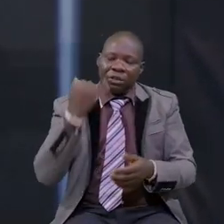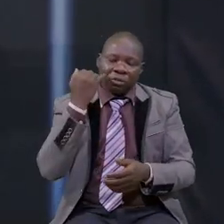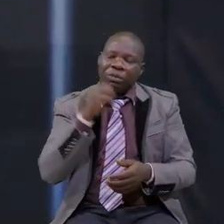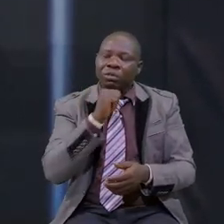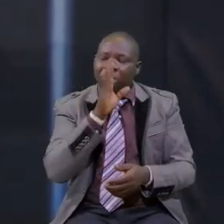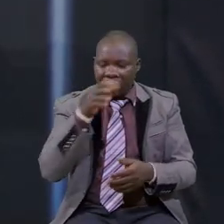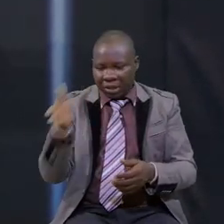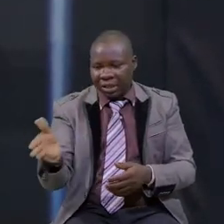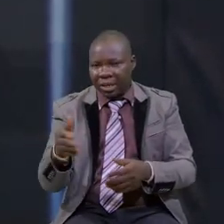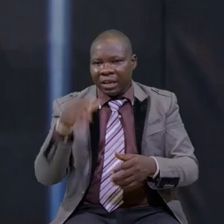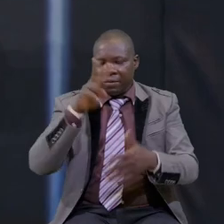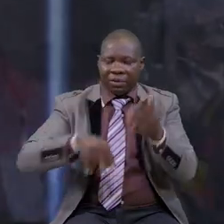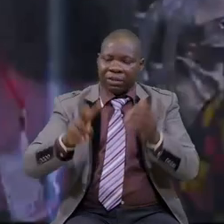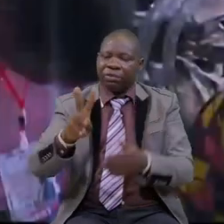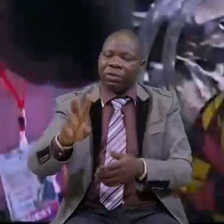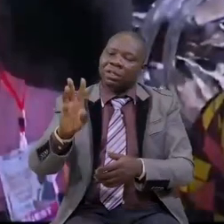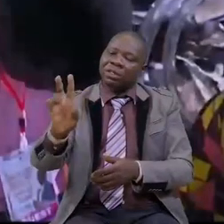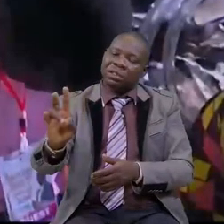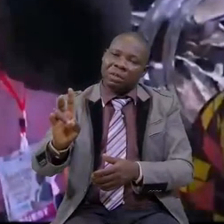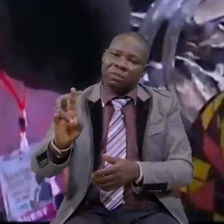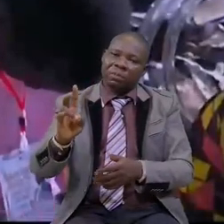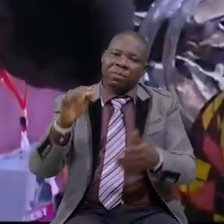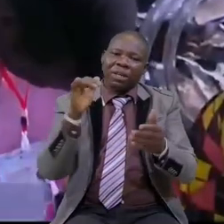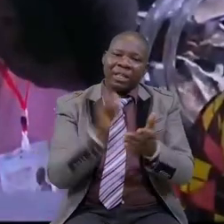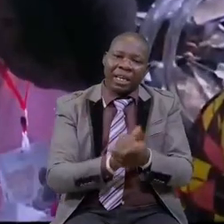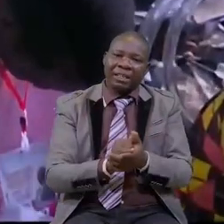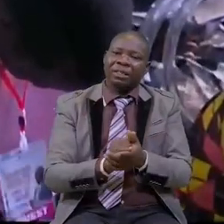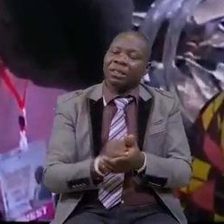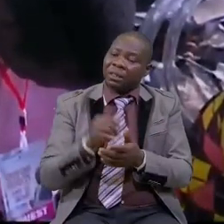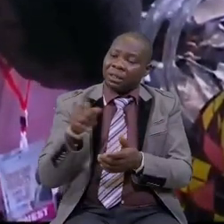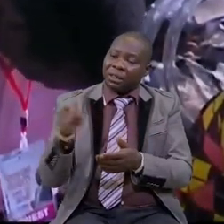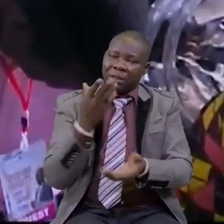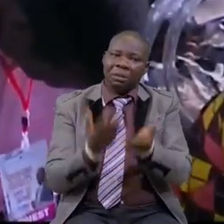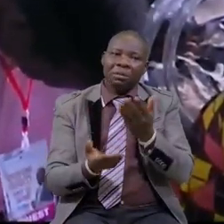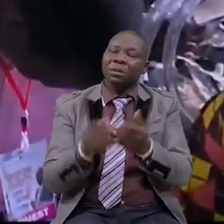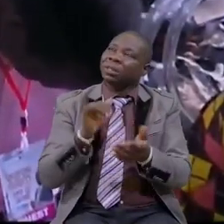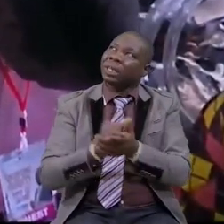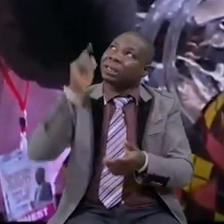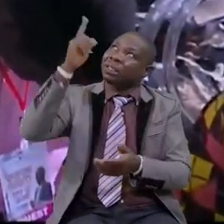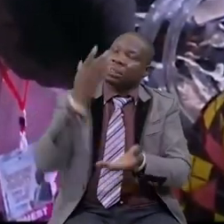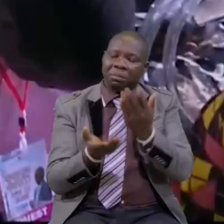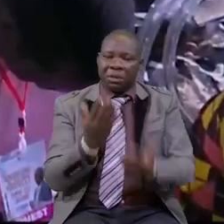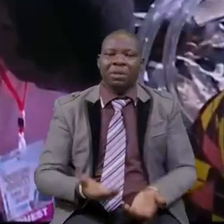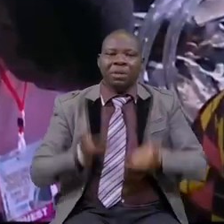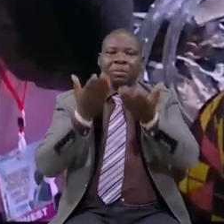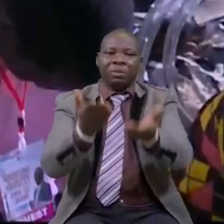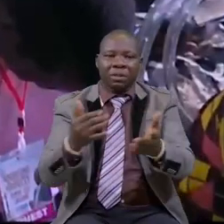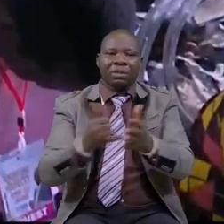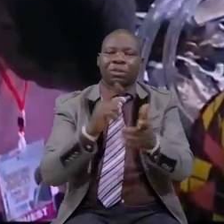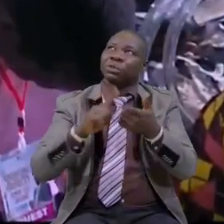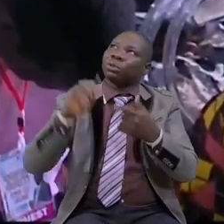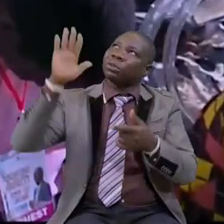est enlevé. Verset 27. Verset 27. Afin de faire paraître devant lui cette